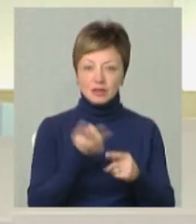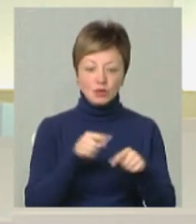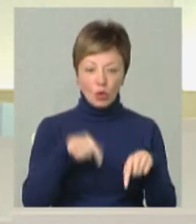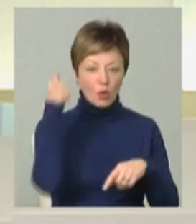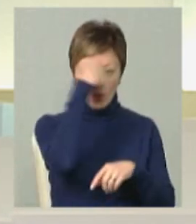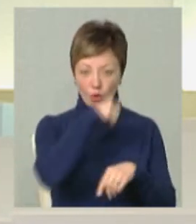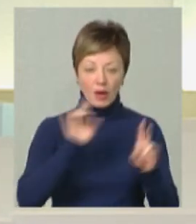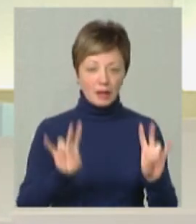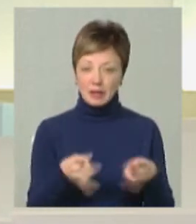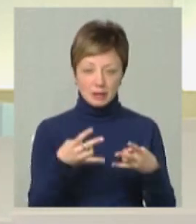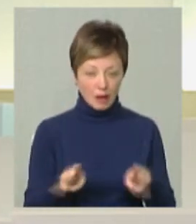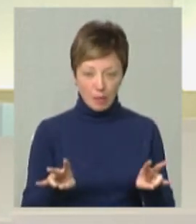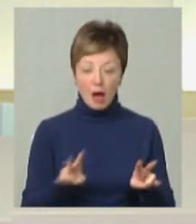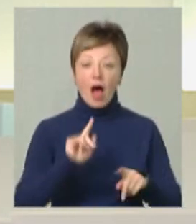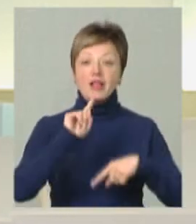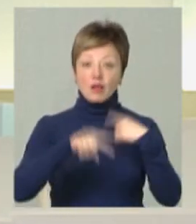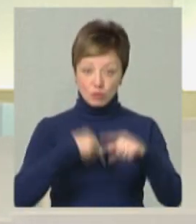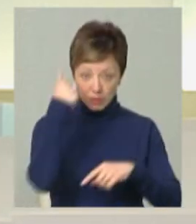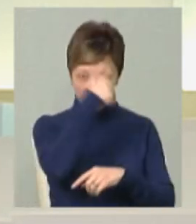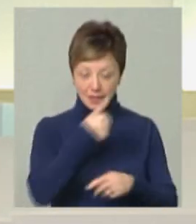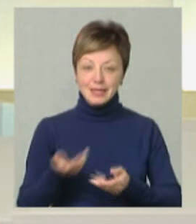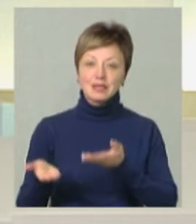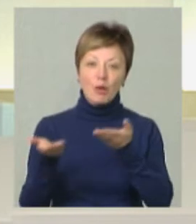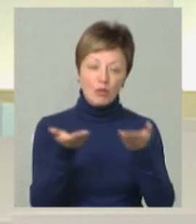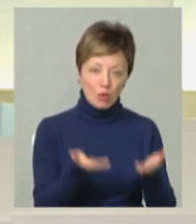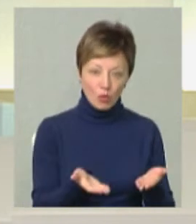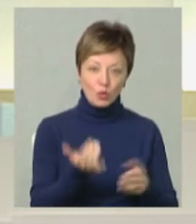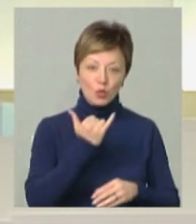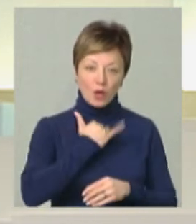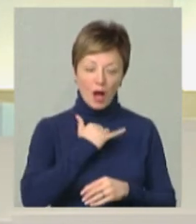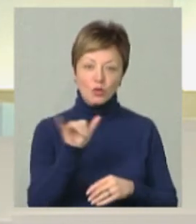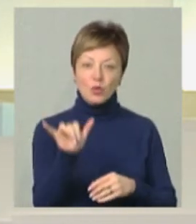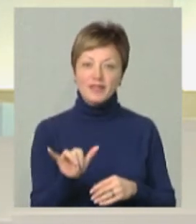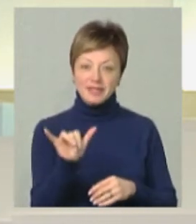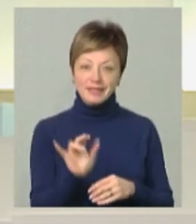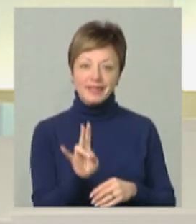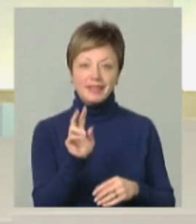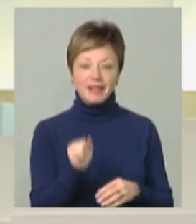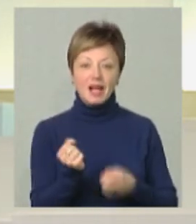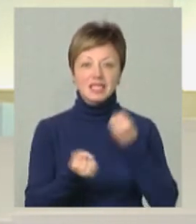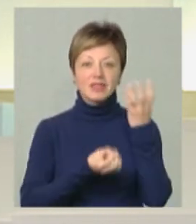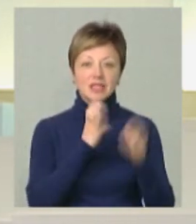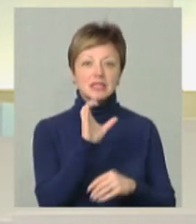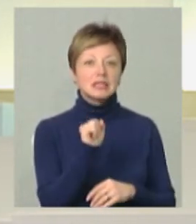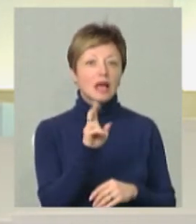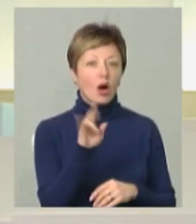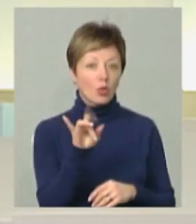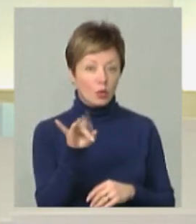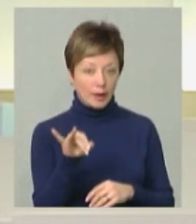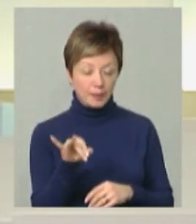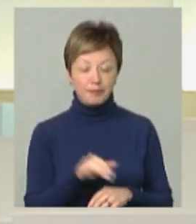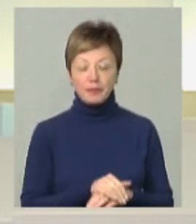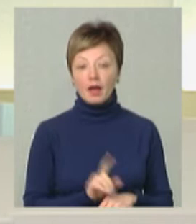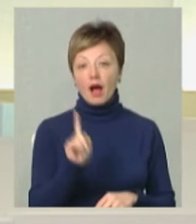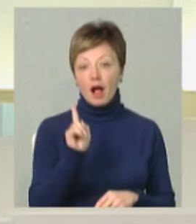року чекати в університеті не варто, а на наступний рік запрошуємо до нас в університет на цвітіння сакур. Але